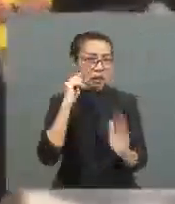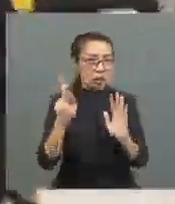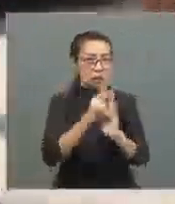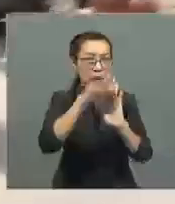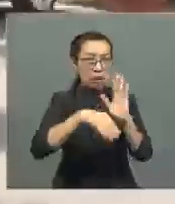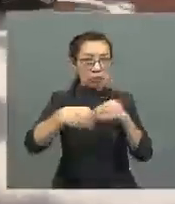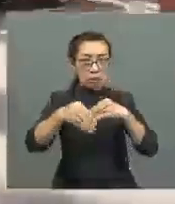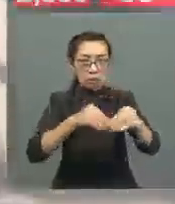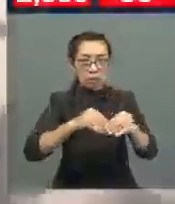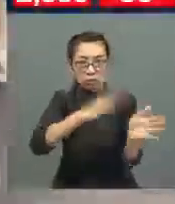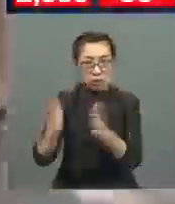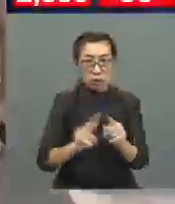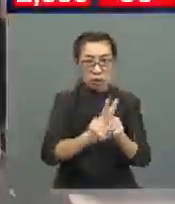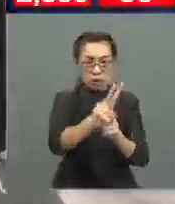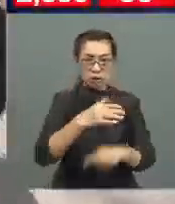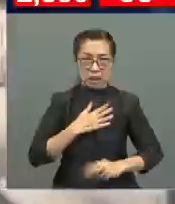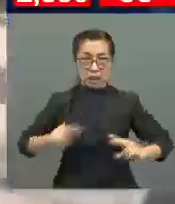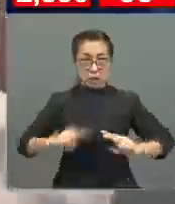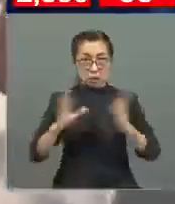ดีกว่าทุกอย่างจะยุติลงได้ด้านหน้าอิทธิพลคุณปลื้มรัฐมนตรีว่าการกระทรวงวัฒนธรรมกล่าวก่อนการเข้าประชุมสำหรับคอว่าในมาตรการผ่อนปรนระยะที่2